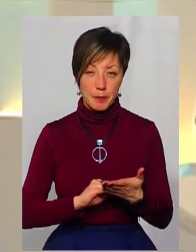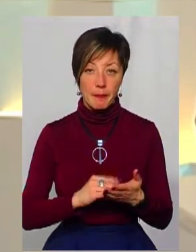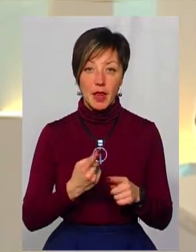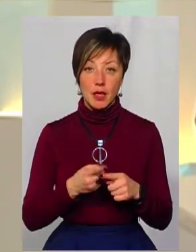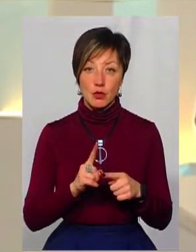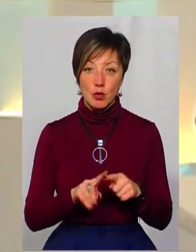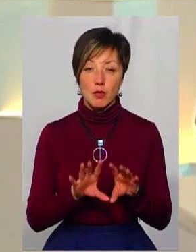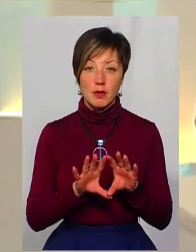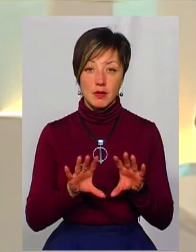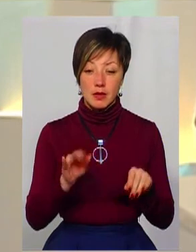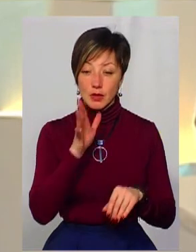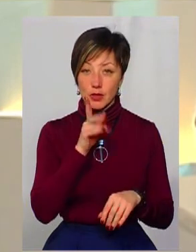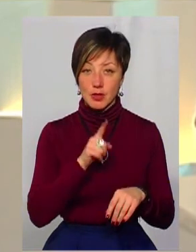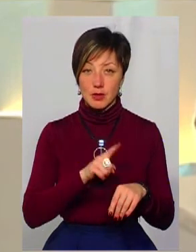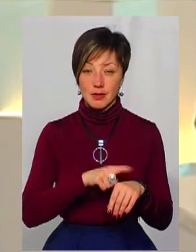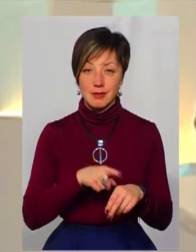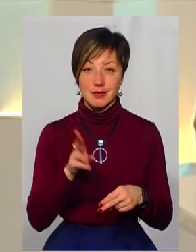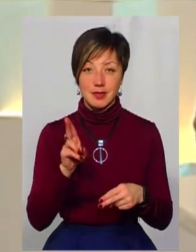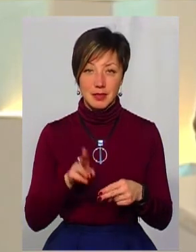На цьому наш час